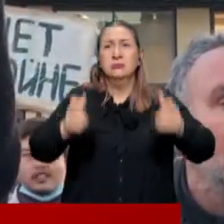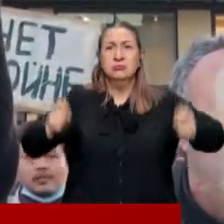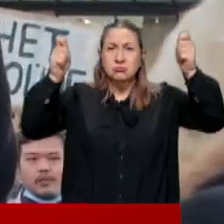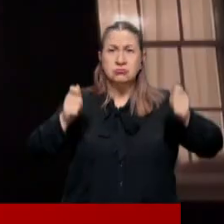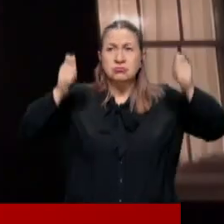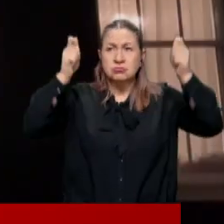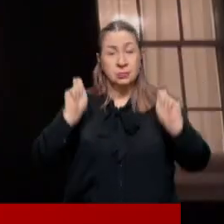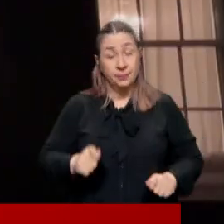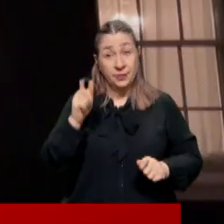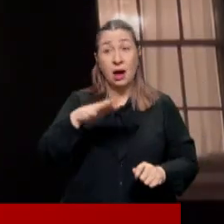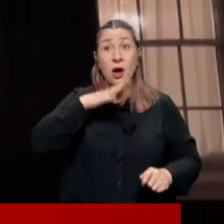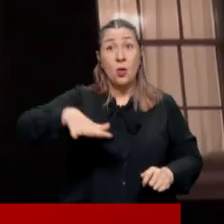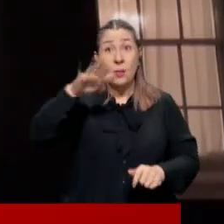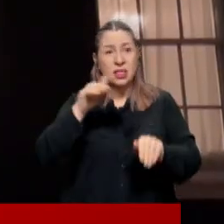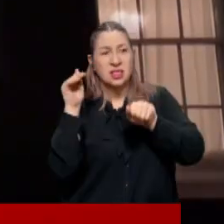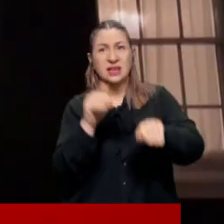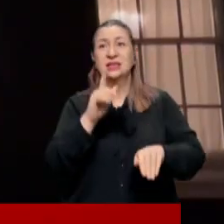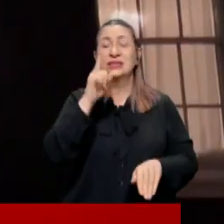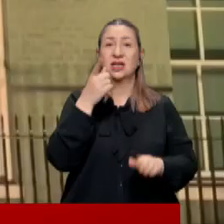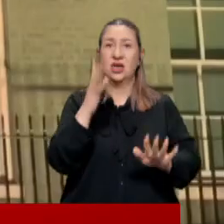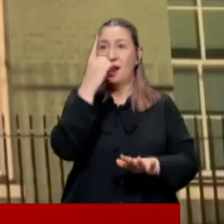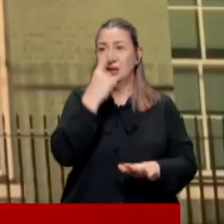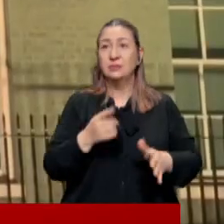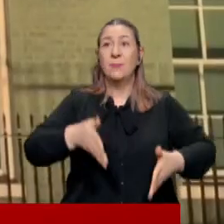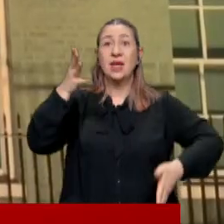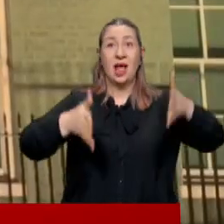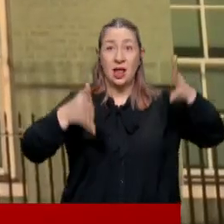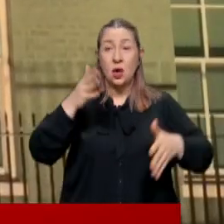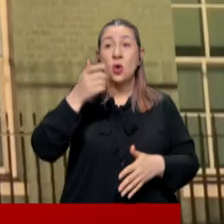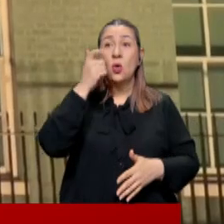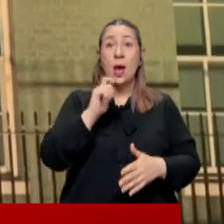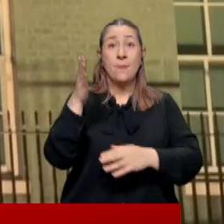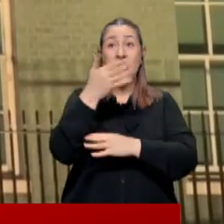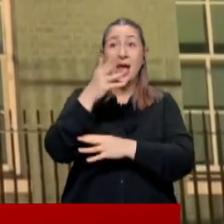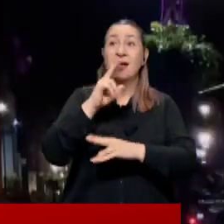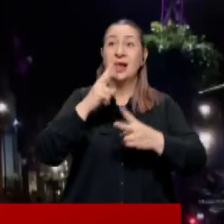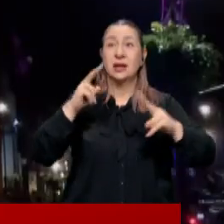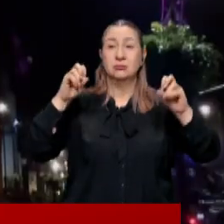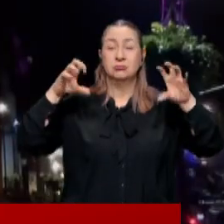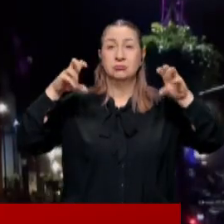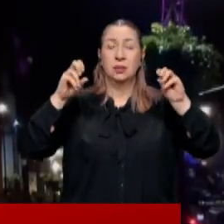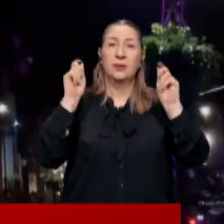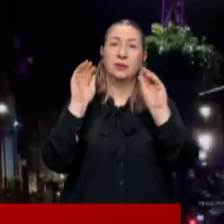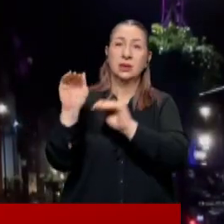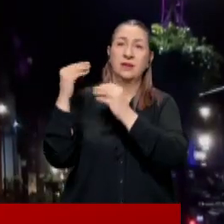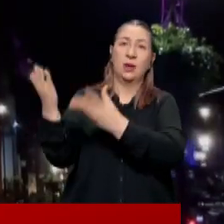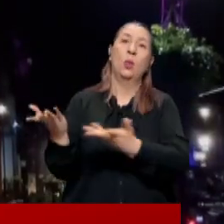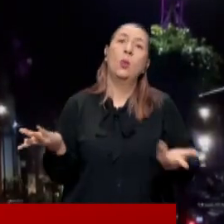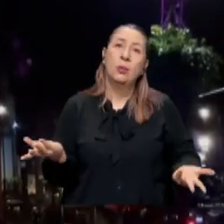pankartları açıldı Avrupa İsa desteğini sadece resmi binalarını Ukrayna bayrağı renkleriyle ışıklandırarak gösteriyor